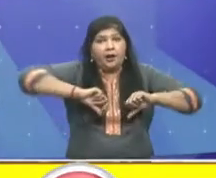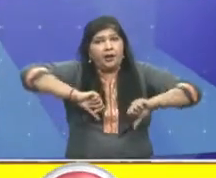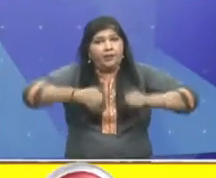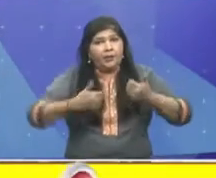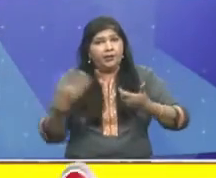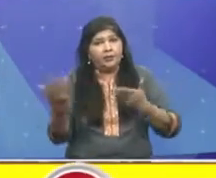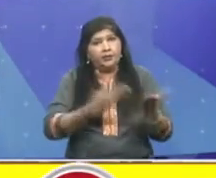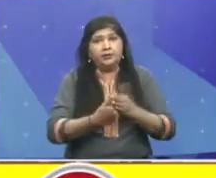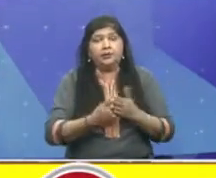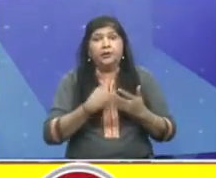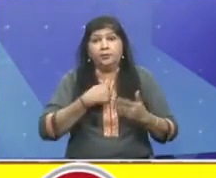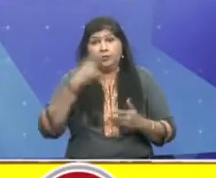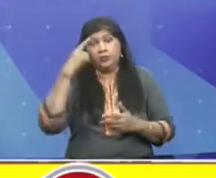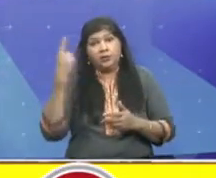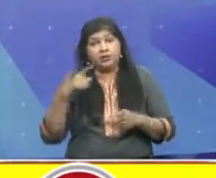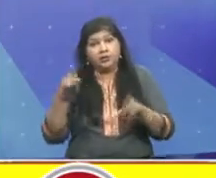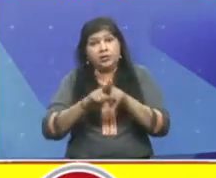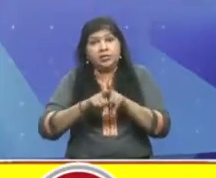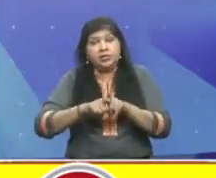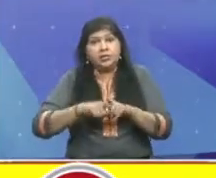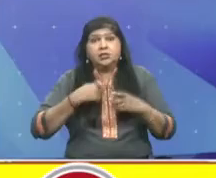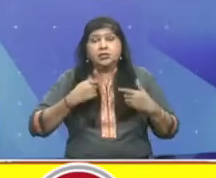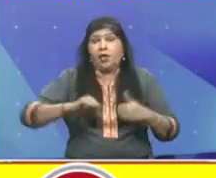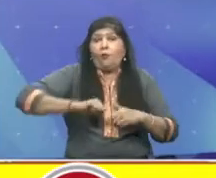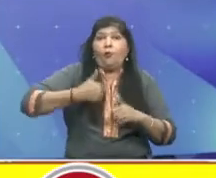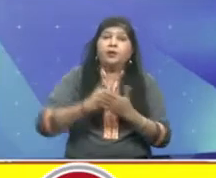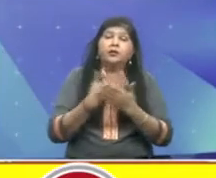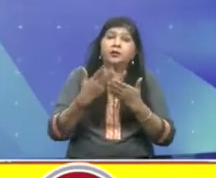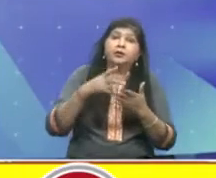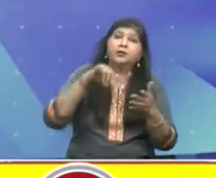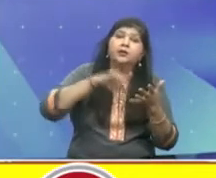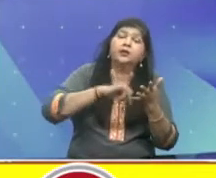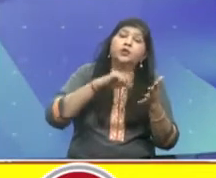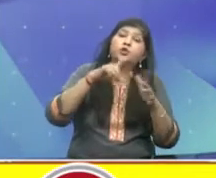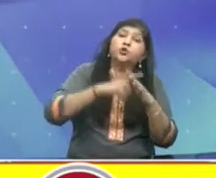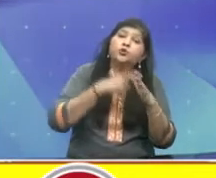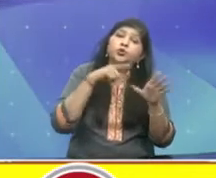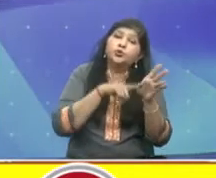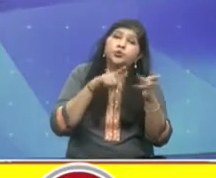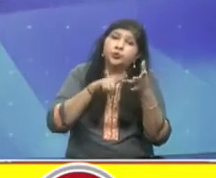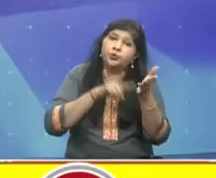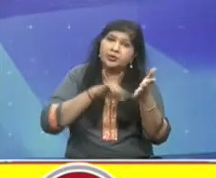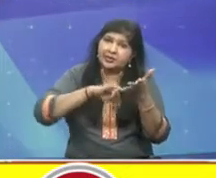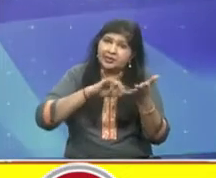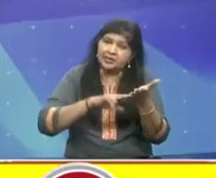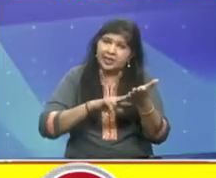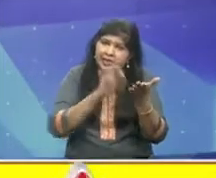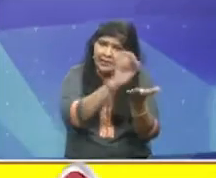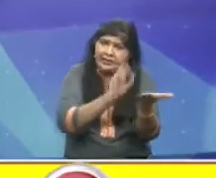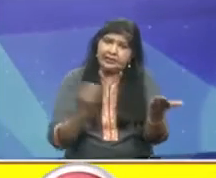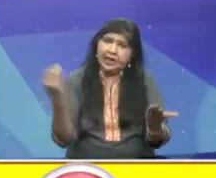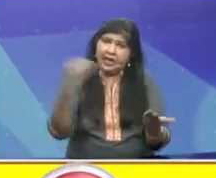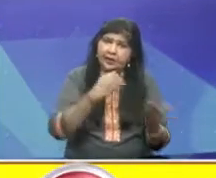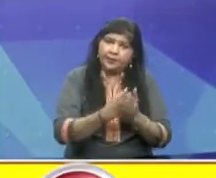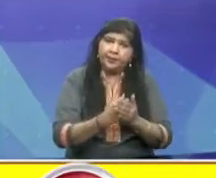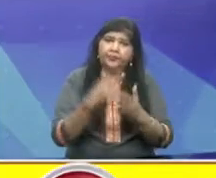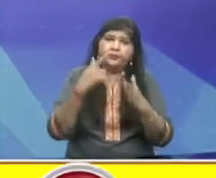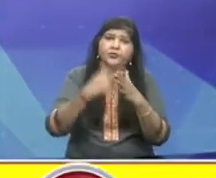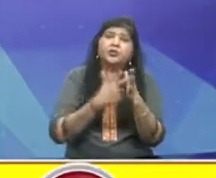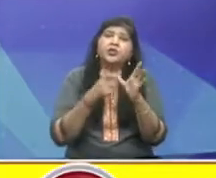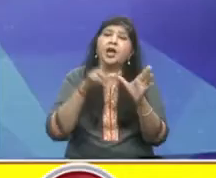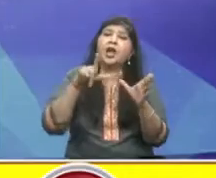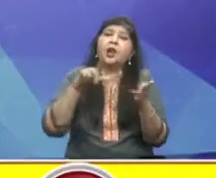हैं। मुझे ऐसी ही वीरता के बारे में श्रीमती ज्योत्सना ने चिट्ठी लिखकर बताया है। जालौन